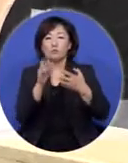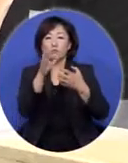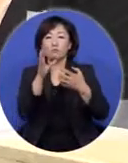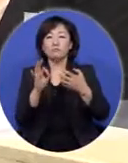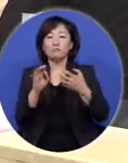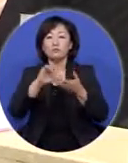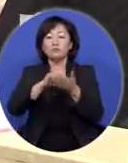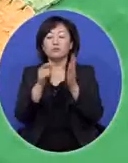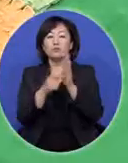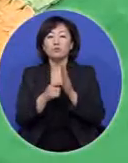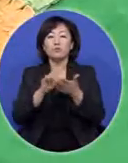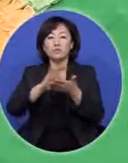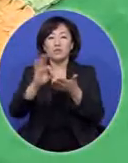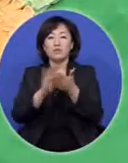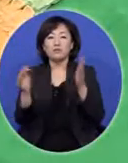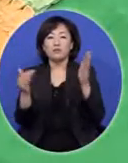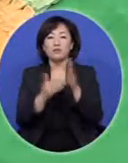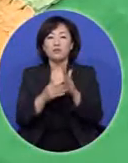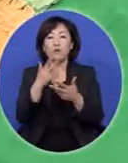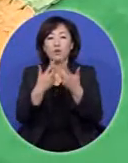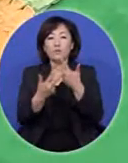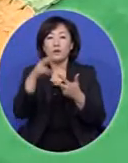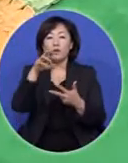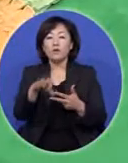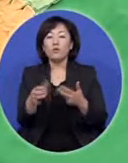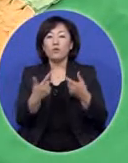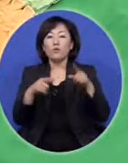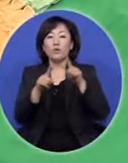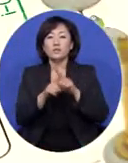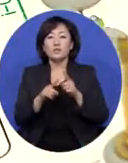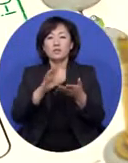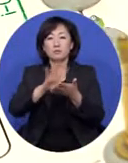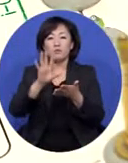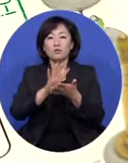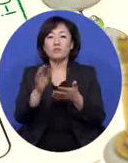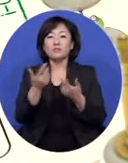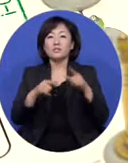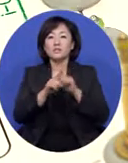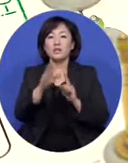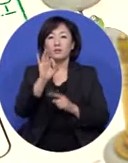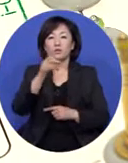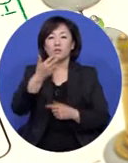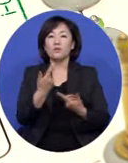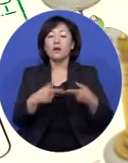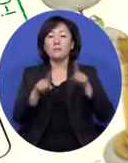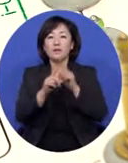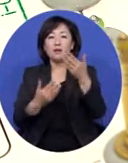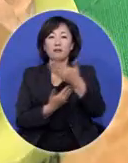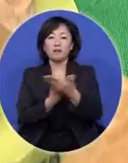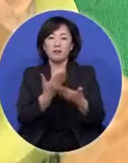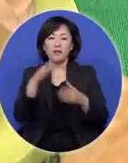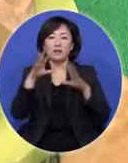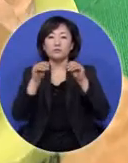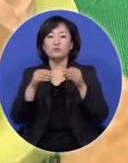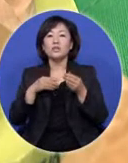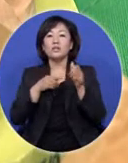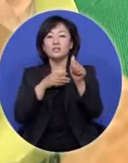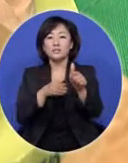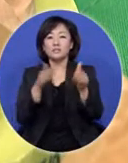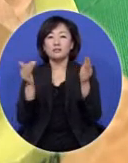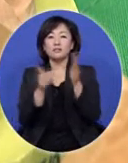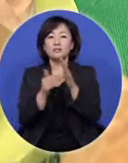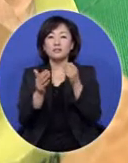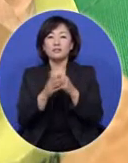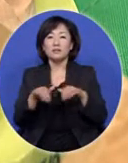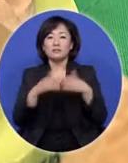하고 있습니다. 치과협회는 지난해 치과 기자재 업체 유디치과와의 거래 중단을 요구하는 등 강력한